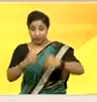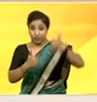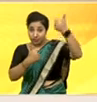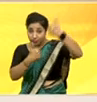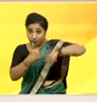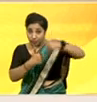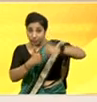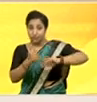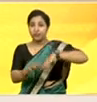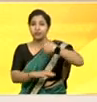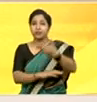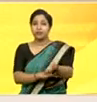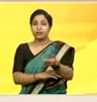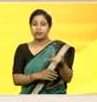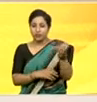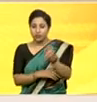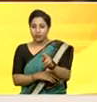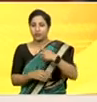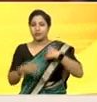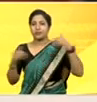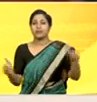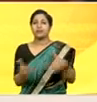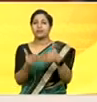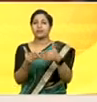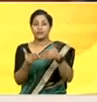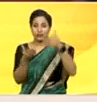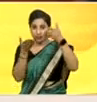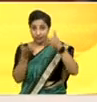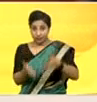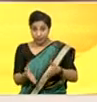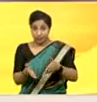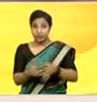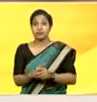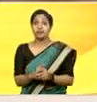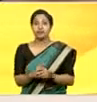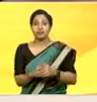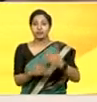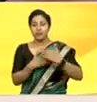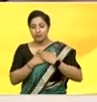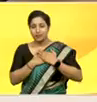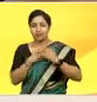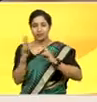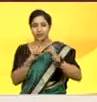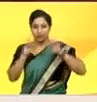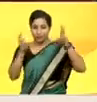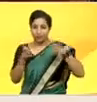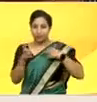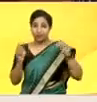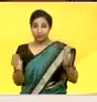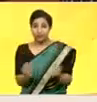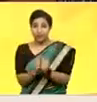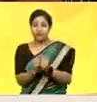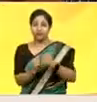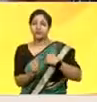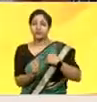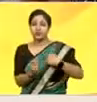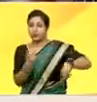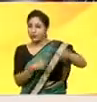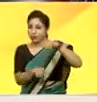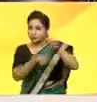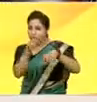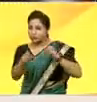के बाद फिर मिलूंगा, और आज मन की बात के साथ मैं आपके